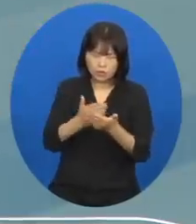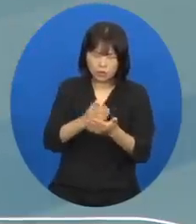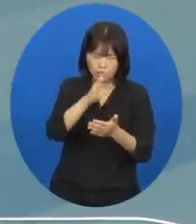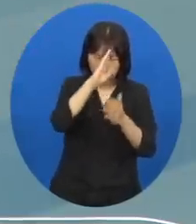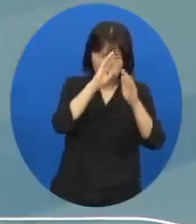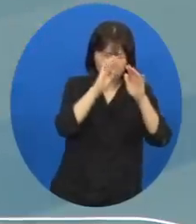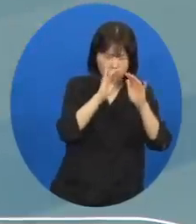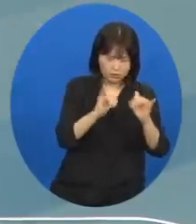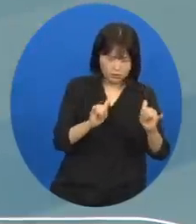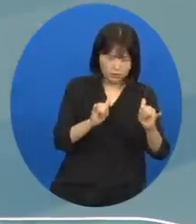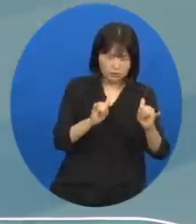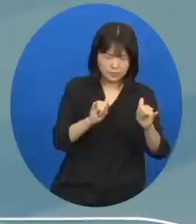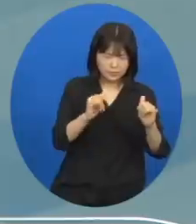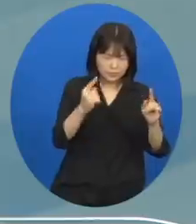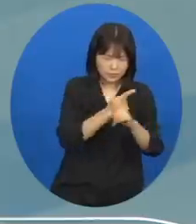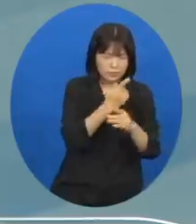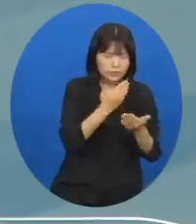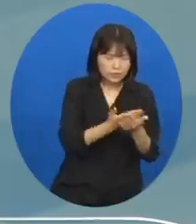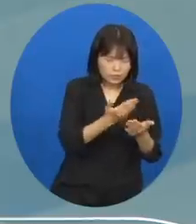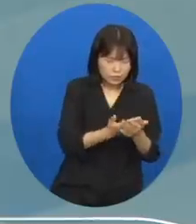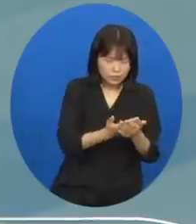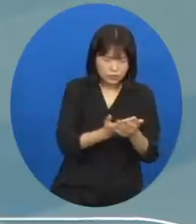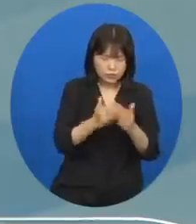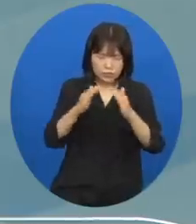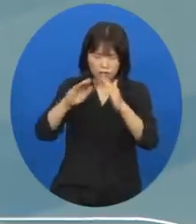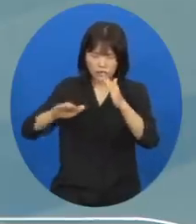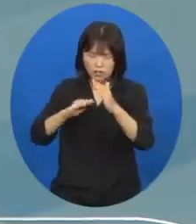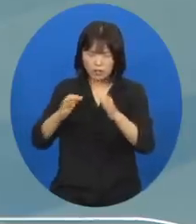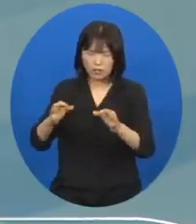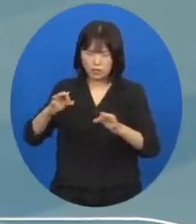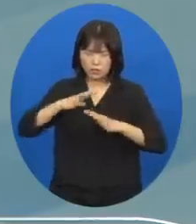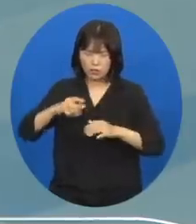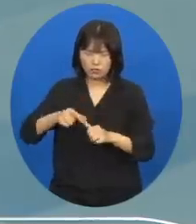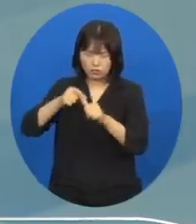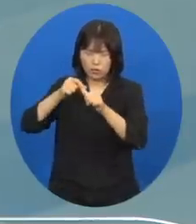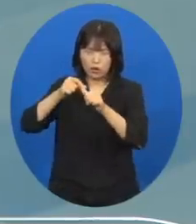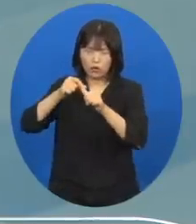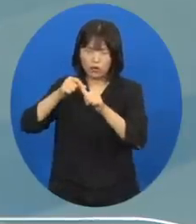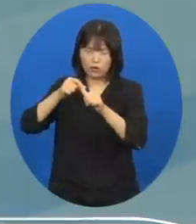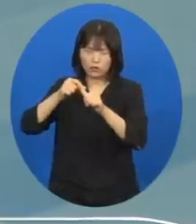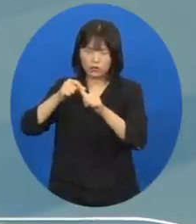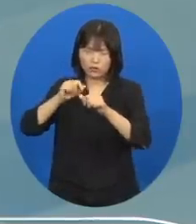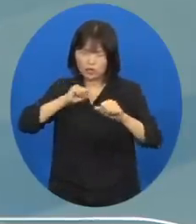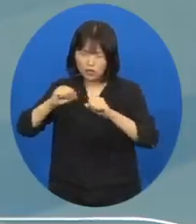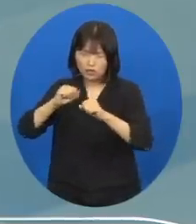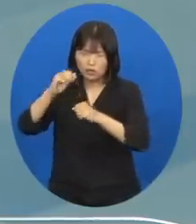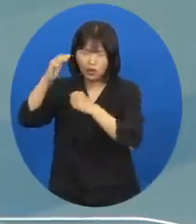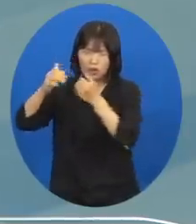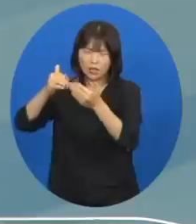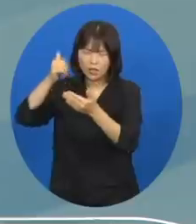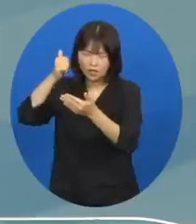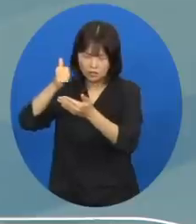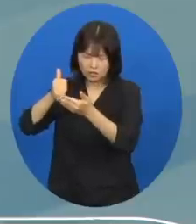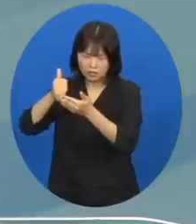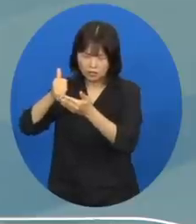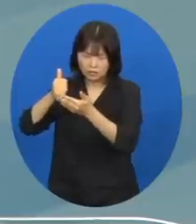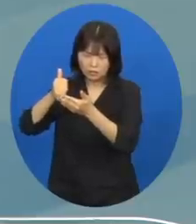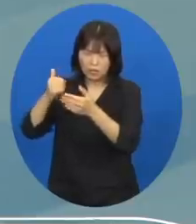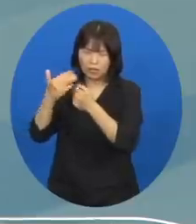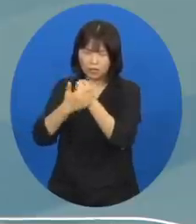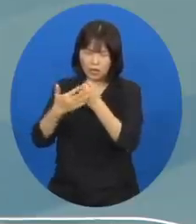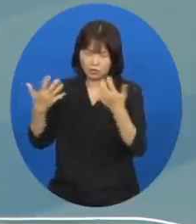안에 놀라운 구원의 역사를, 성도들이 기업에 하나님이 함께 하시는 은혜가